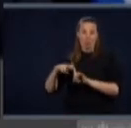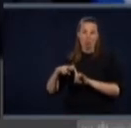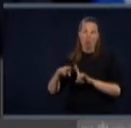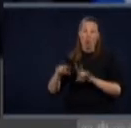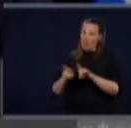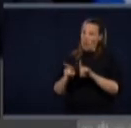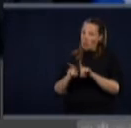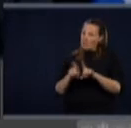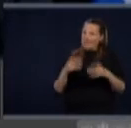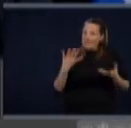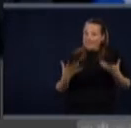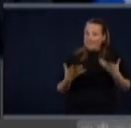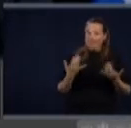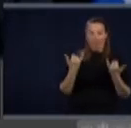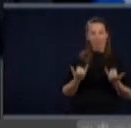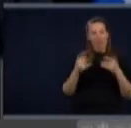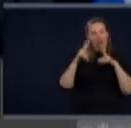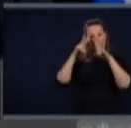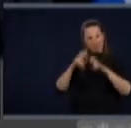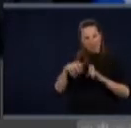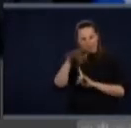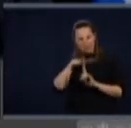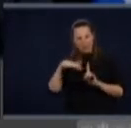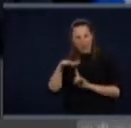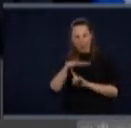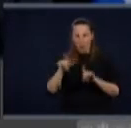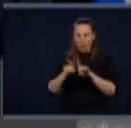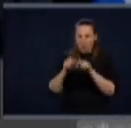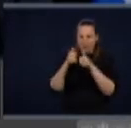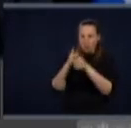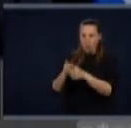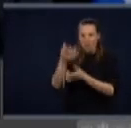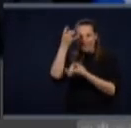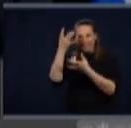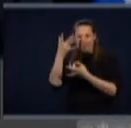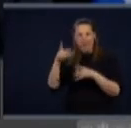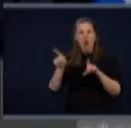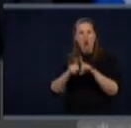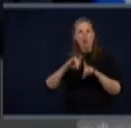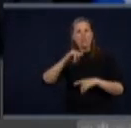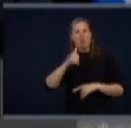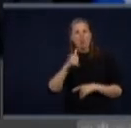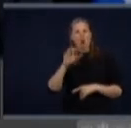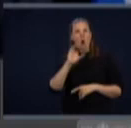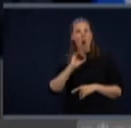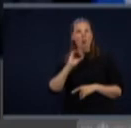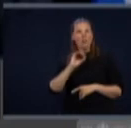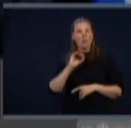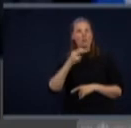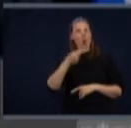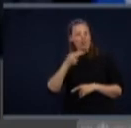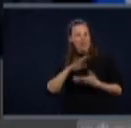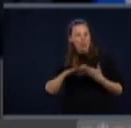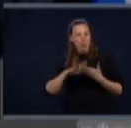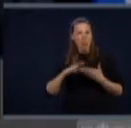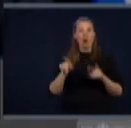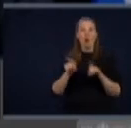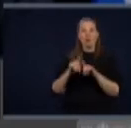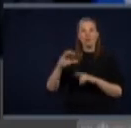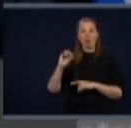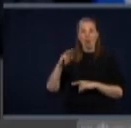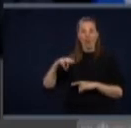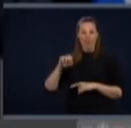comprendrez qu'on regarde exactement ce que la littérature nous propose, John Hopkins, l'OMS, d'autres organisations internationales, le CDC, sur